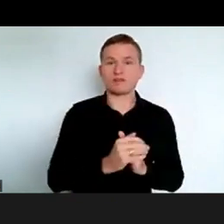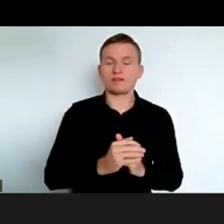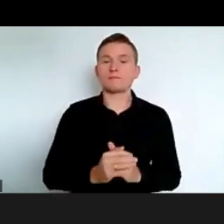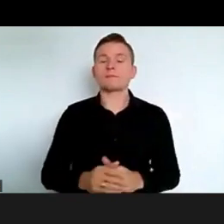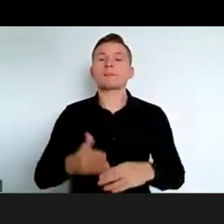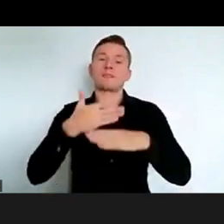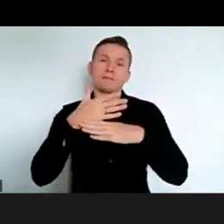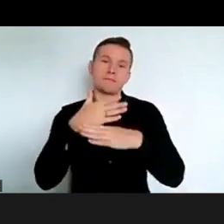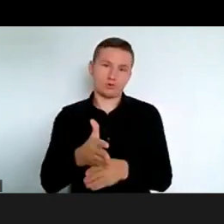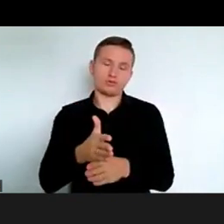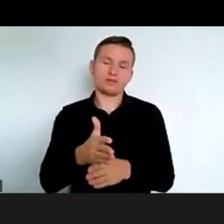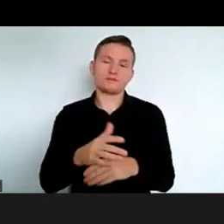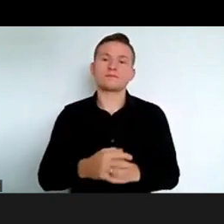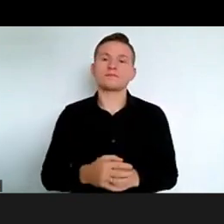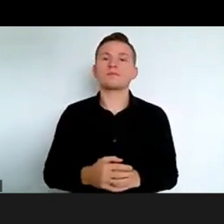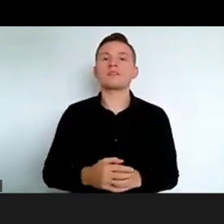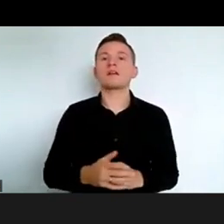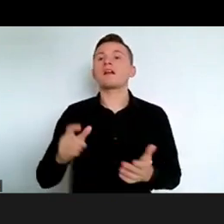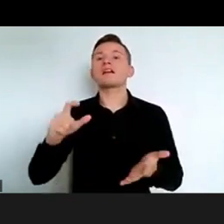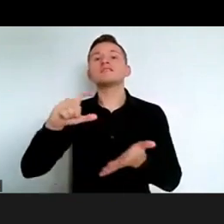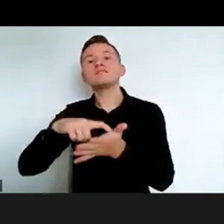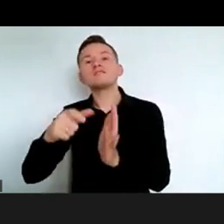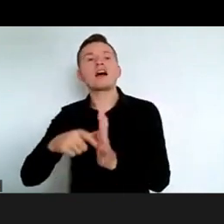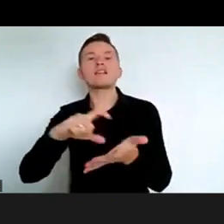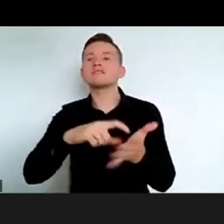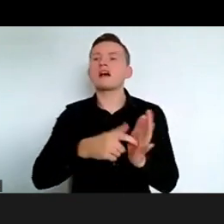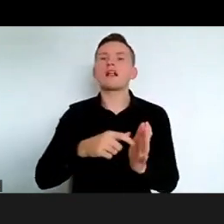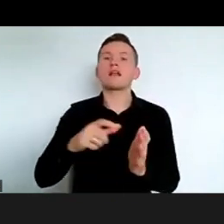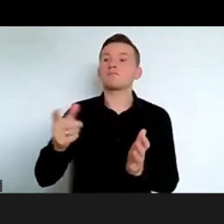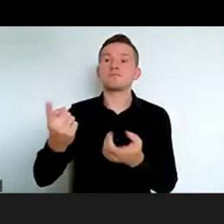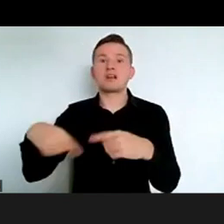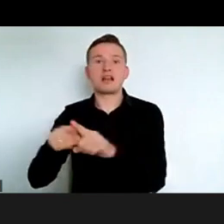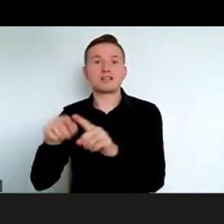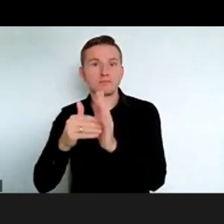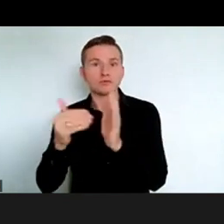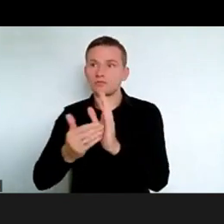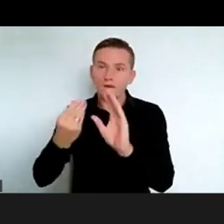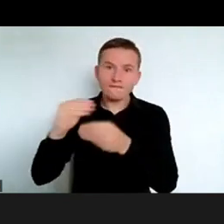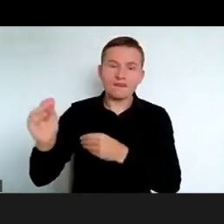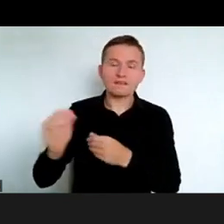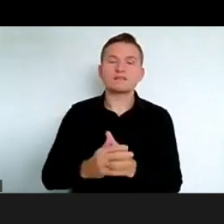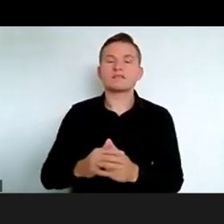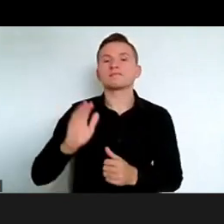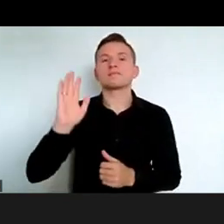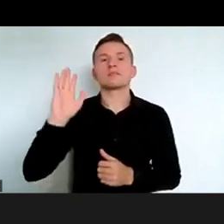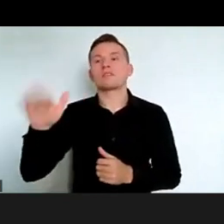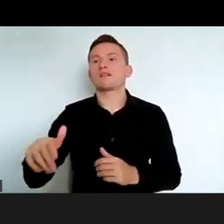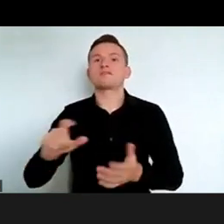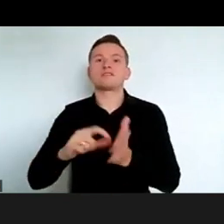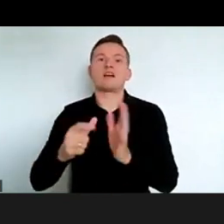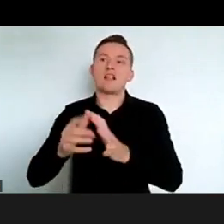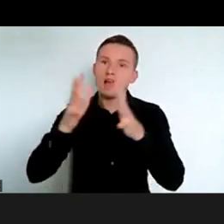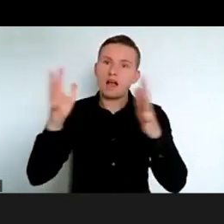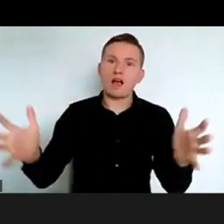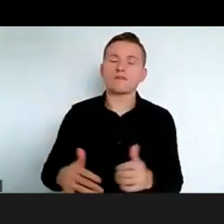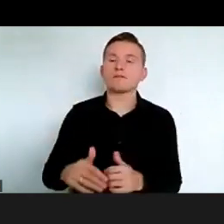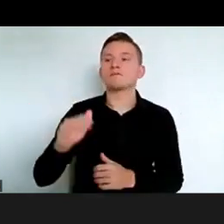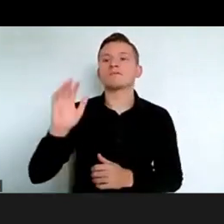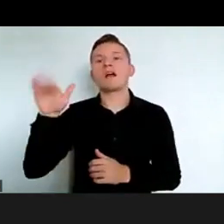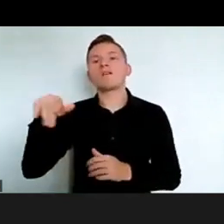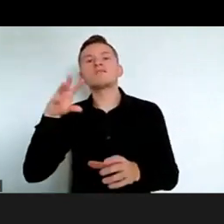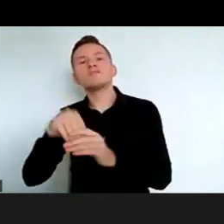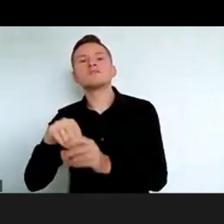potrzebują więcej, mają swoją tą dużą salę, tam może czasami i dwóch uczniów uczestniczyć w tych zajęciach. Tym się dzielą